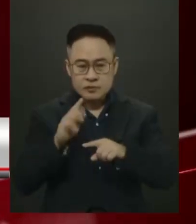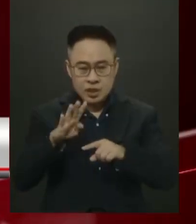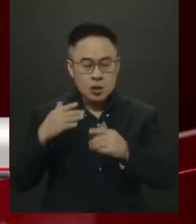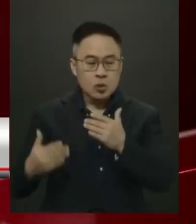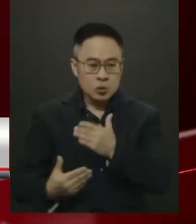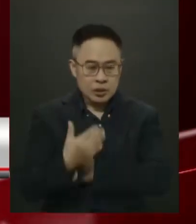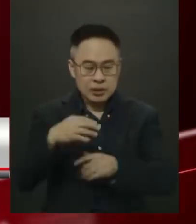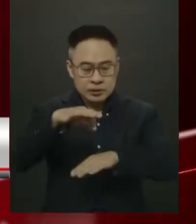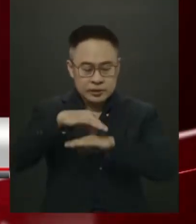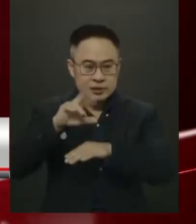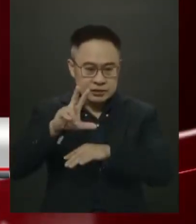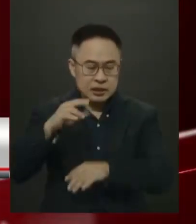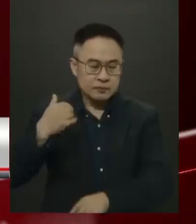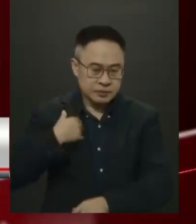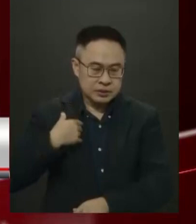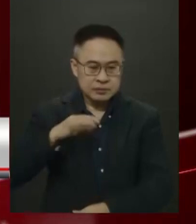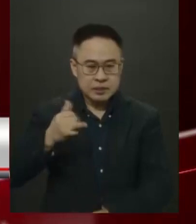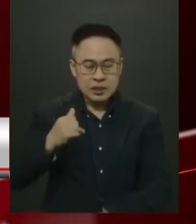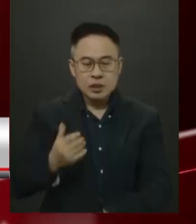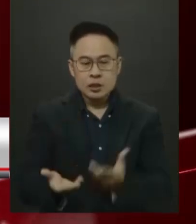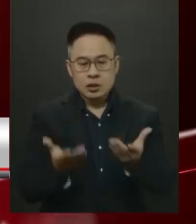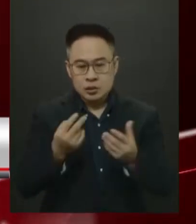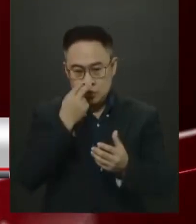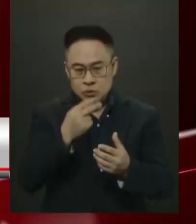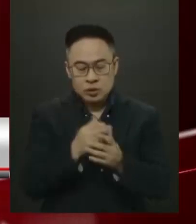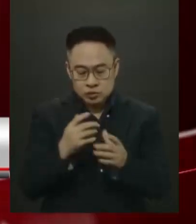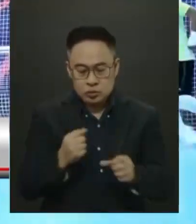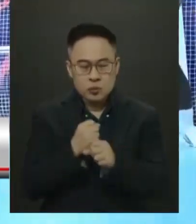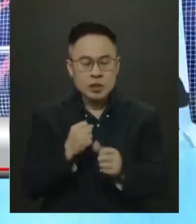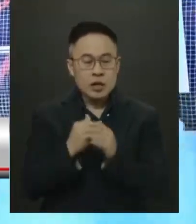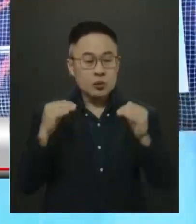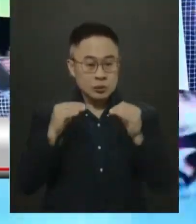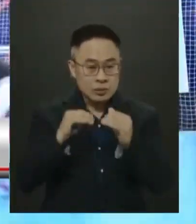กาสจะได้อันดับ3ที่ดีที่สุดเหมือนกันเพราะฉะนั้นเนี่ยนะฮะการันตีไม่แพ้ไว้ก่อนแต่ว่